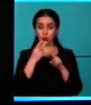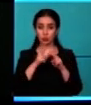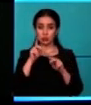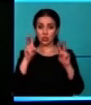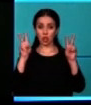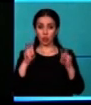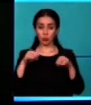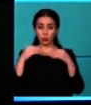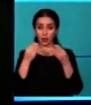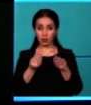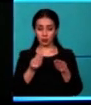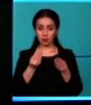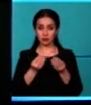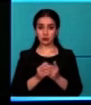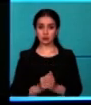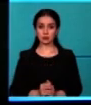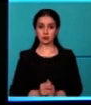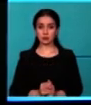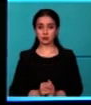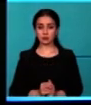сахифамызге ном берамыз.